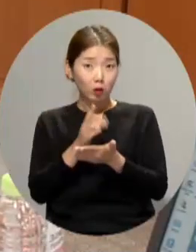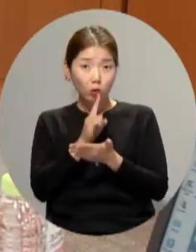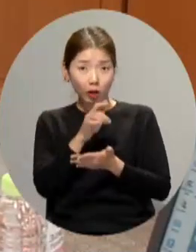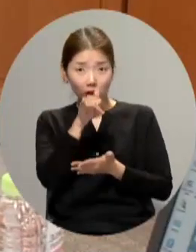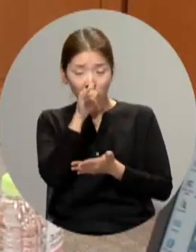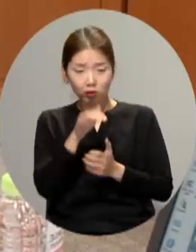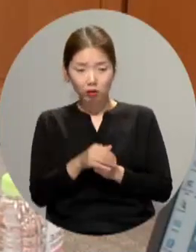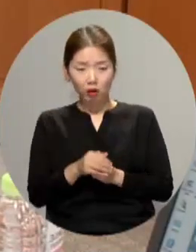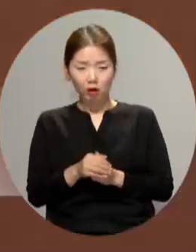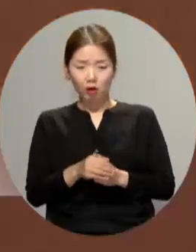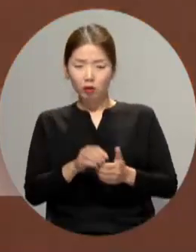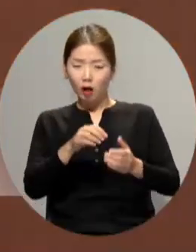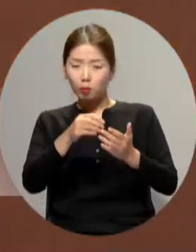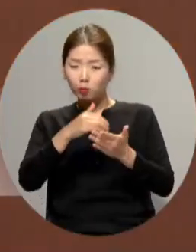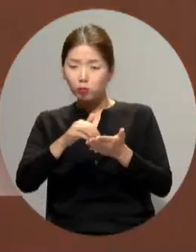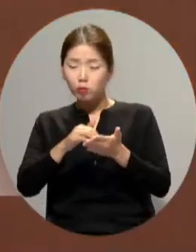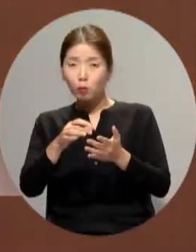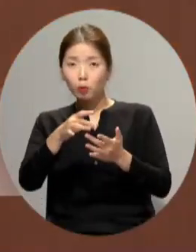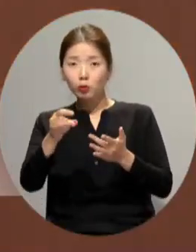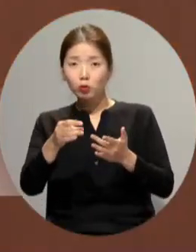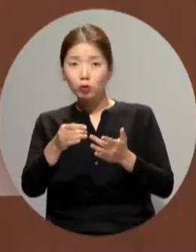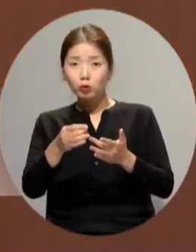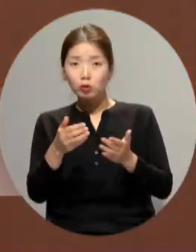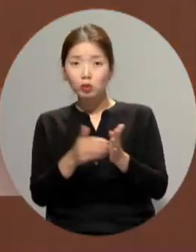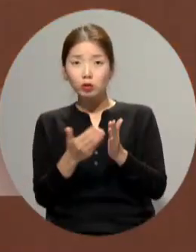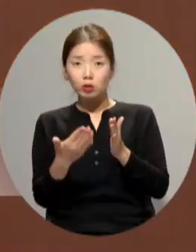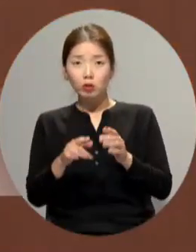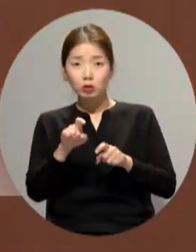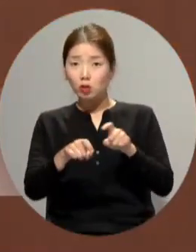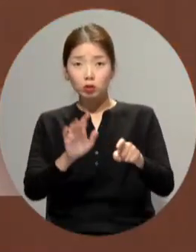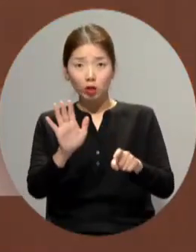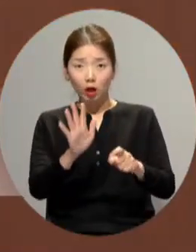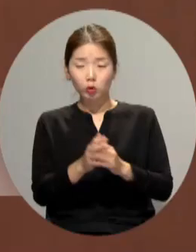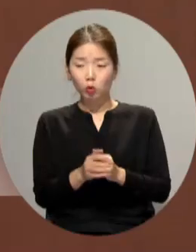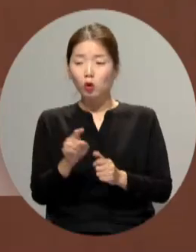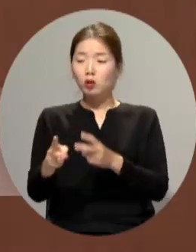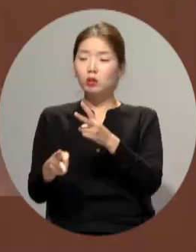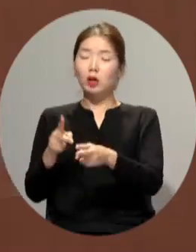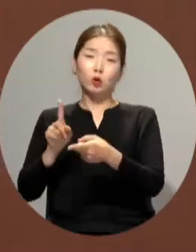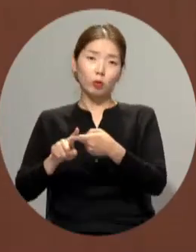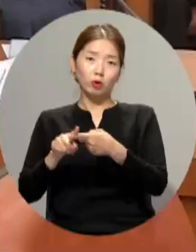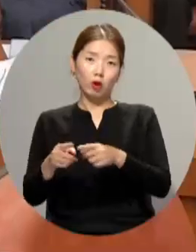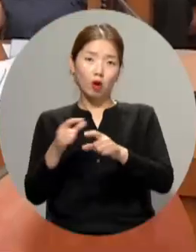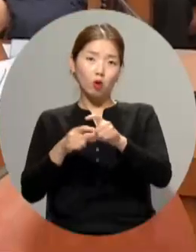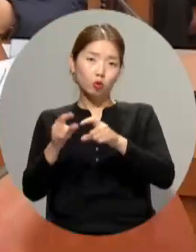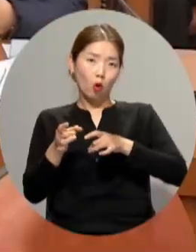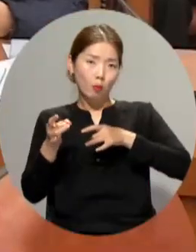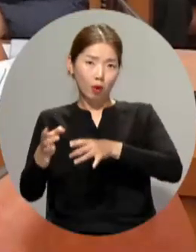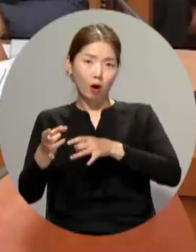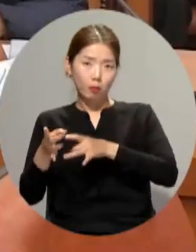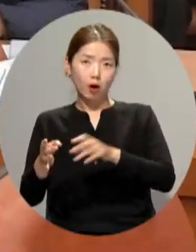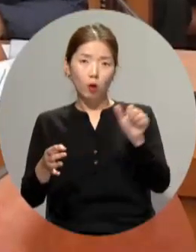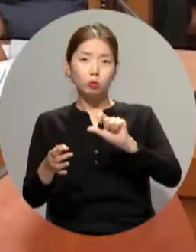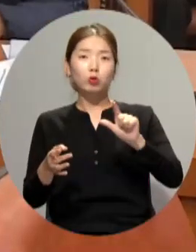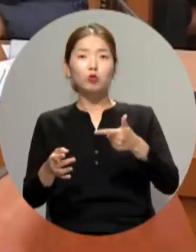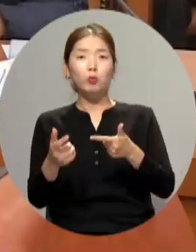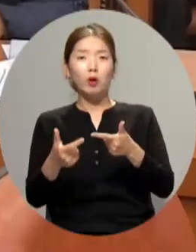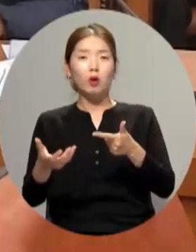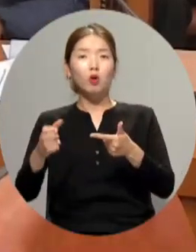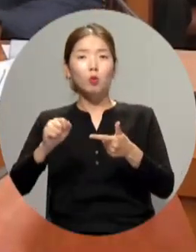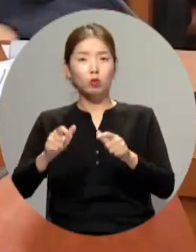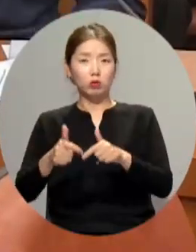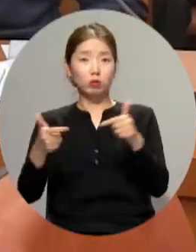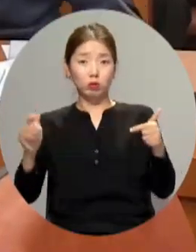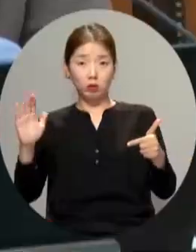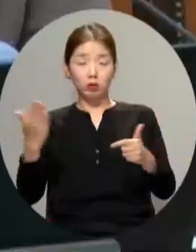후속 연구 용역까지 마쳤지만 시행 방안을 마련하기보다는 오히려 석탄 산업에 대한 투자를 5,600억 원가량 늘렸기